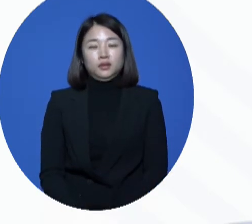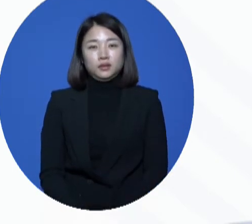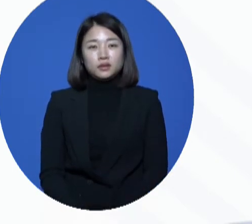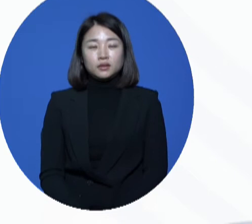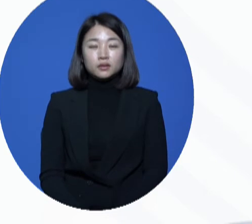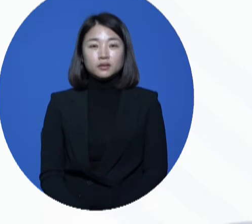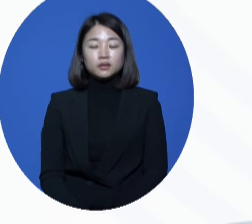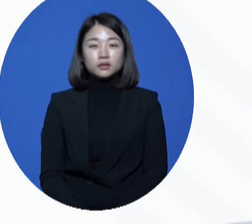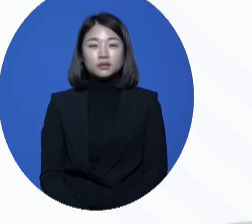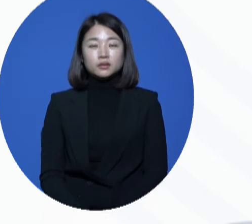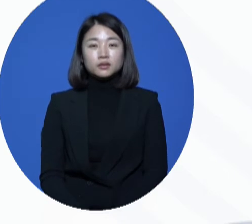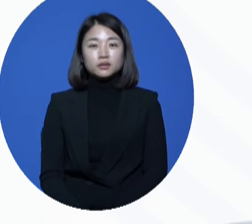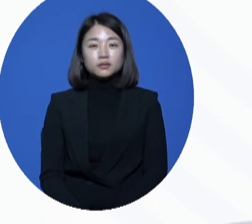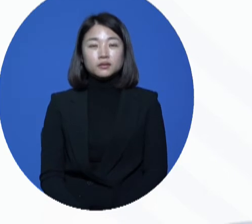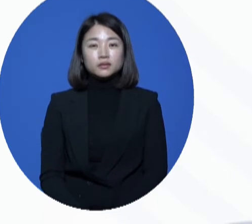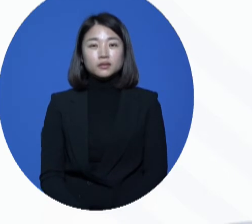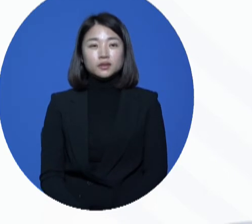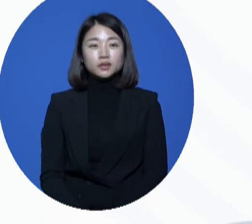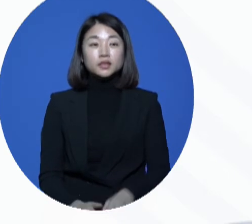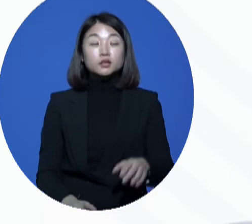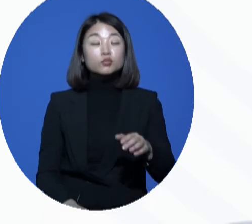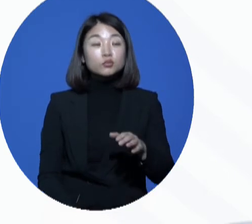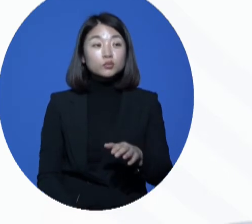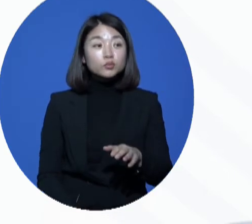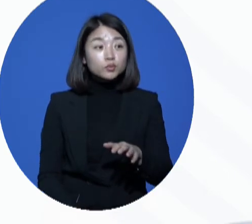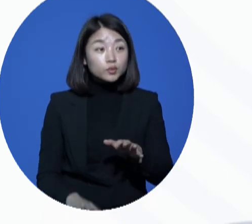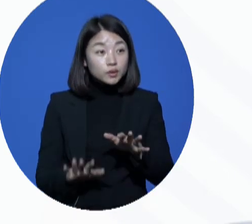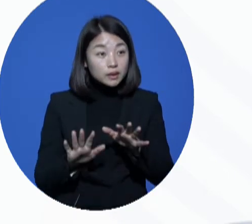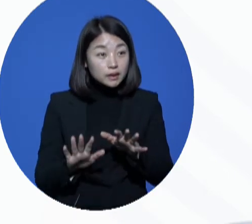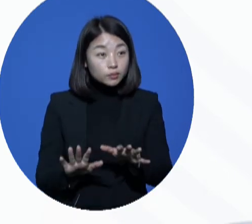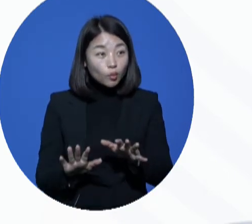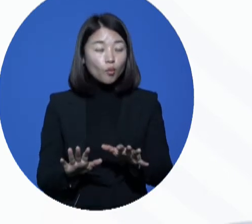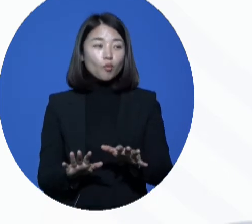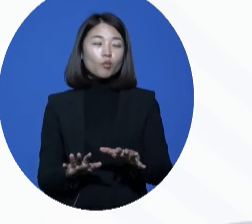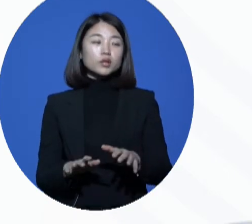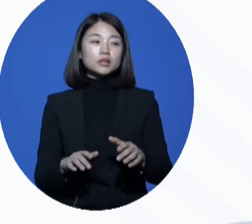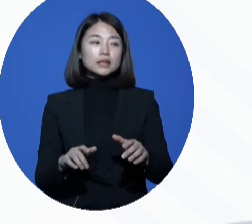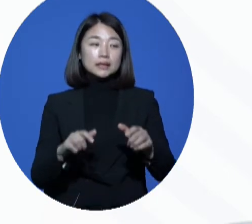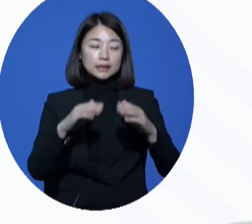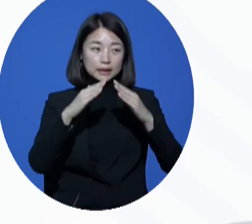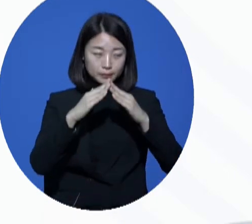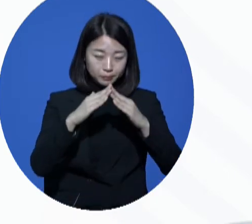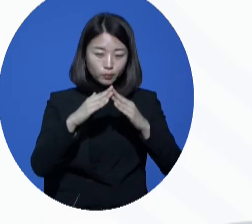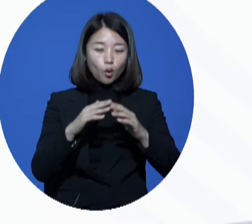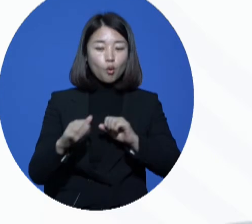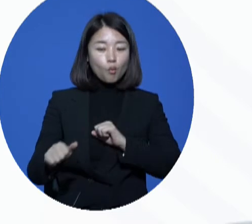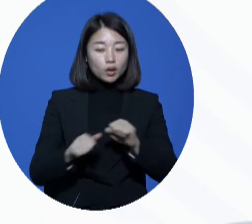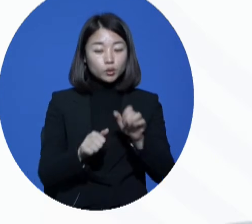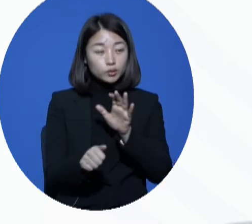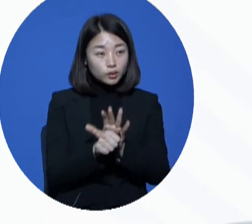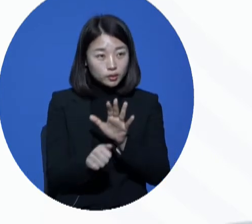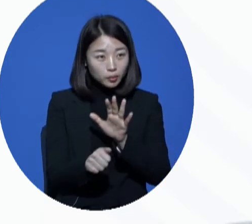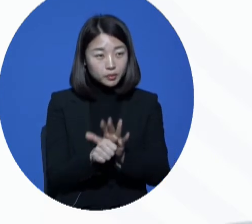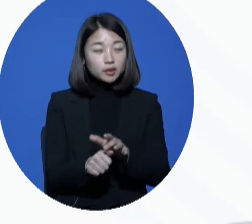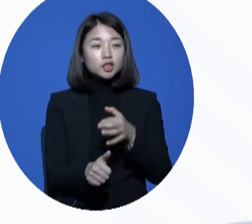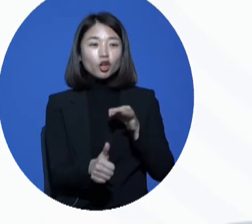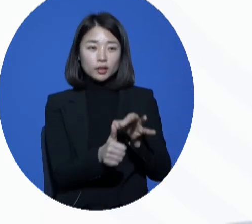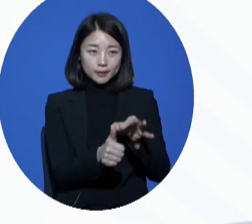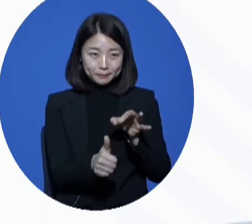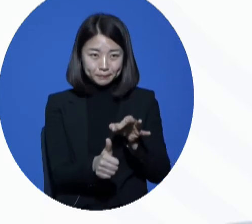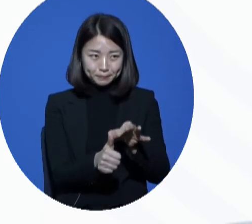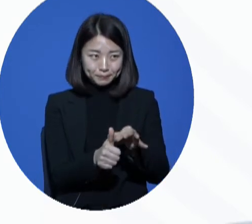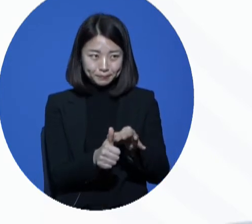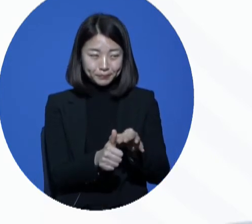거죠. 아이러니하게. 그래서 이제 주거, 활동 지원 서비스 연금, 지역사회 인프라 구축에 관련된 특단의 조치가